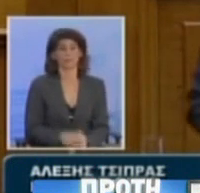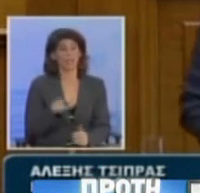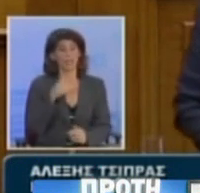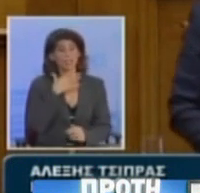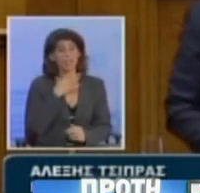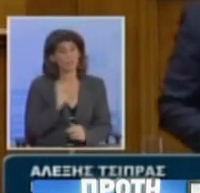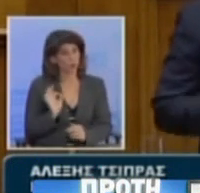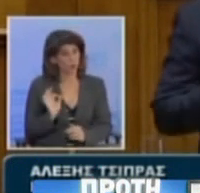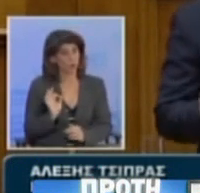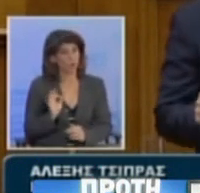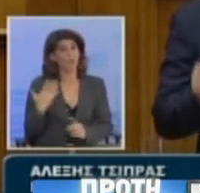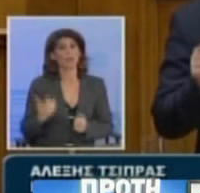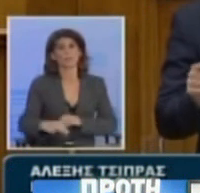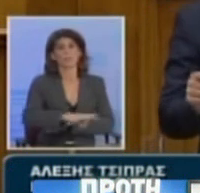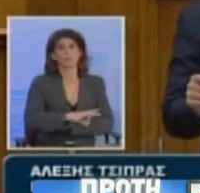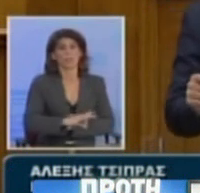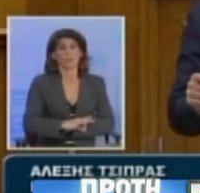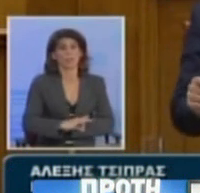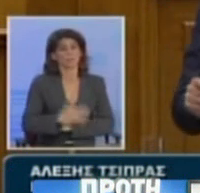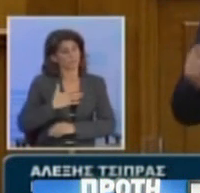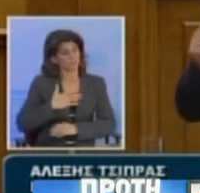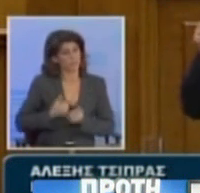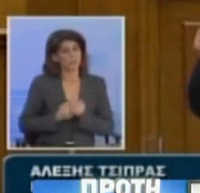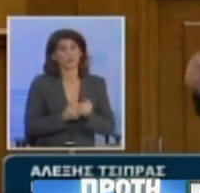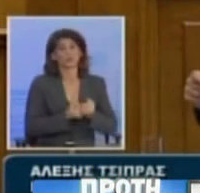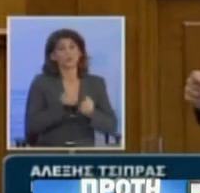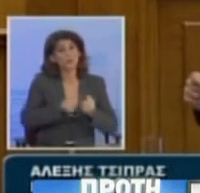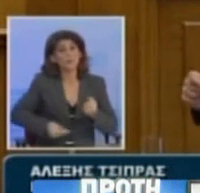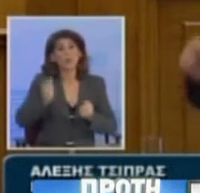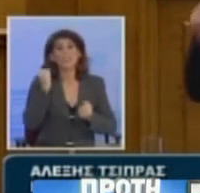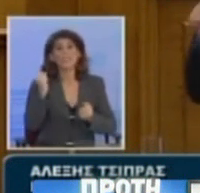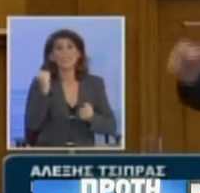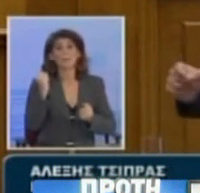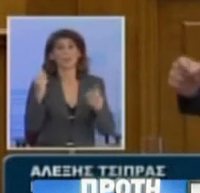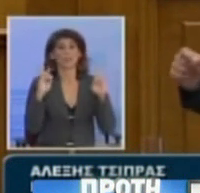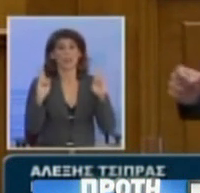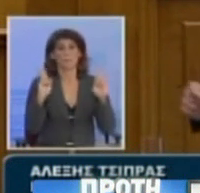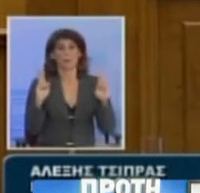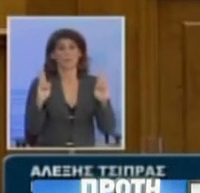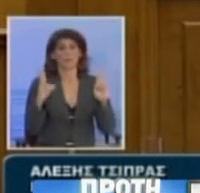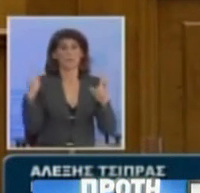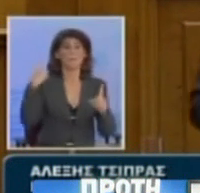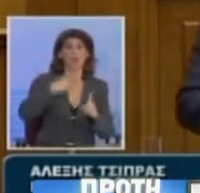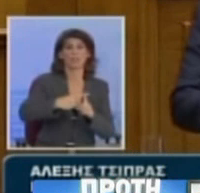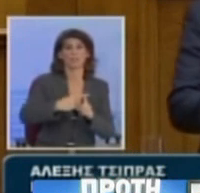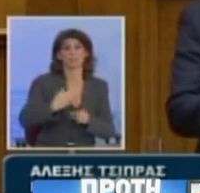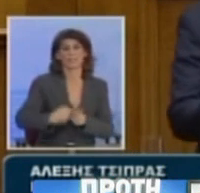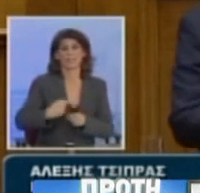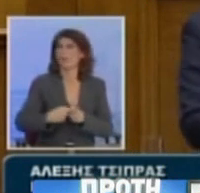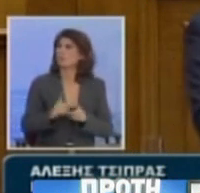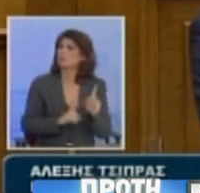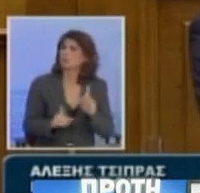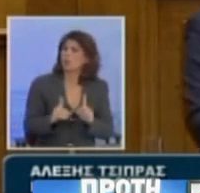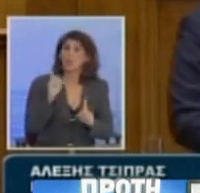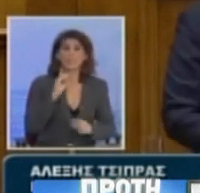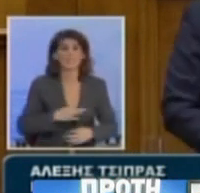αυτό έχουμε σχέδιο να στηριχθούμε στο πιο δυναμικό και ελπιδοφόρο πλεονέκτημα της χώρας. Ποιο είναι αυτό,